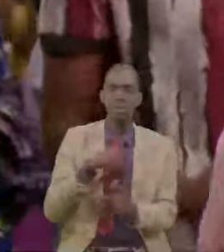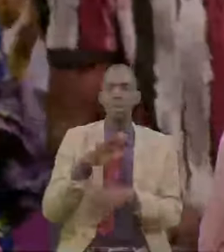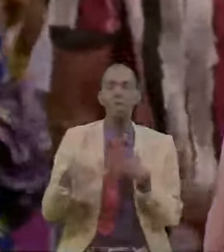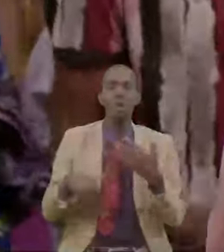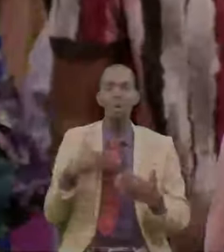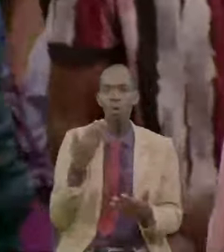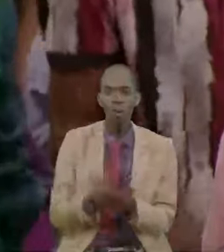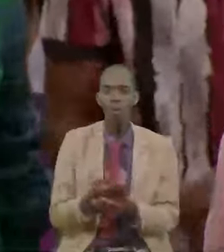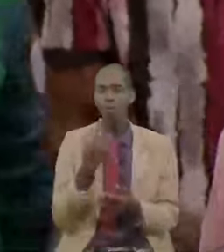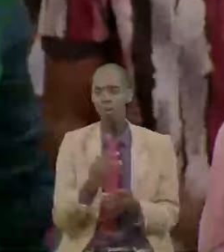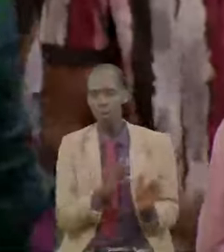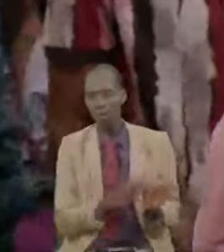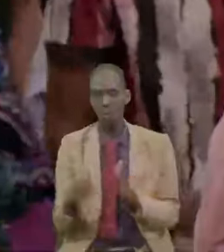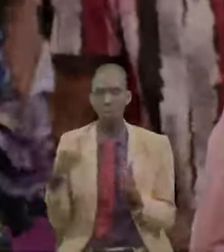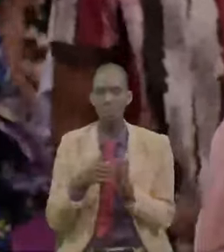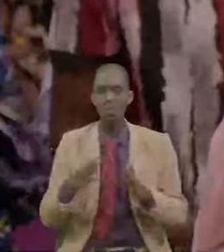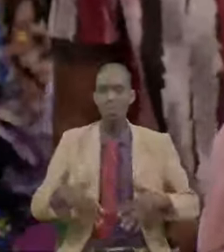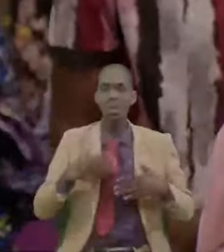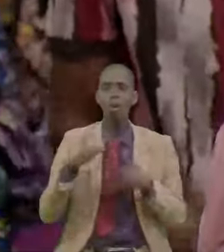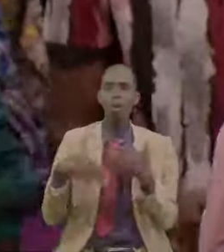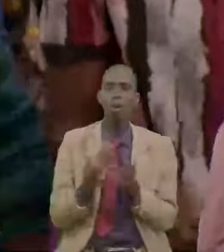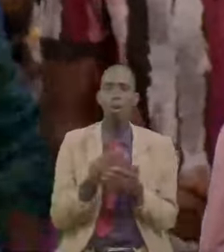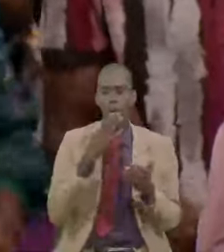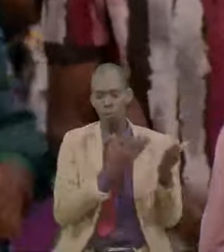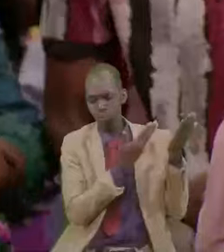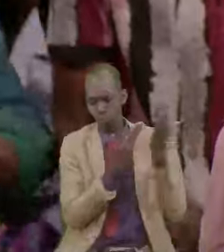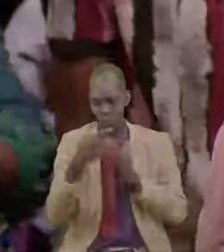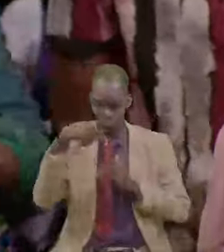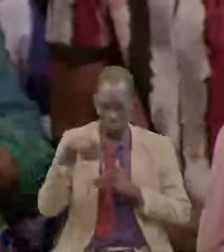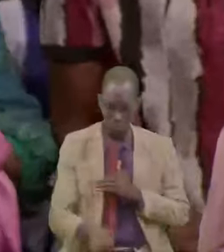Tous les dieux du pays contre votre vie.